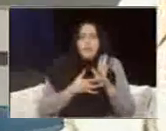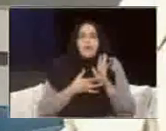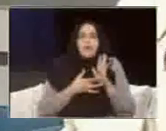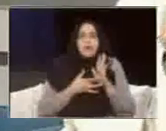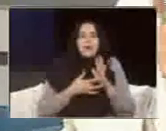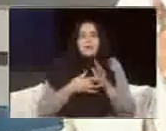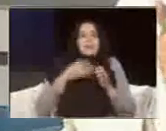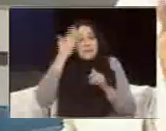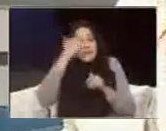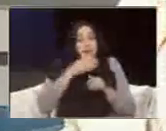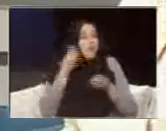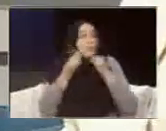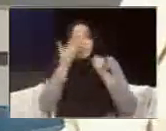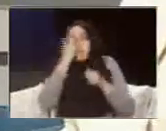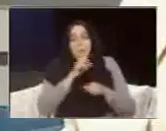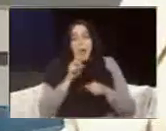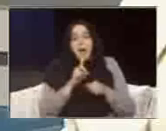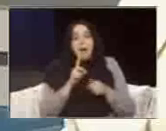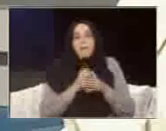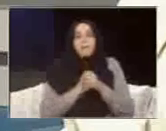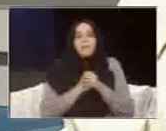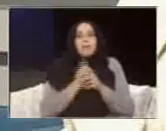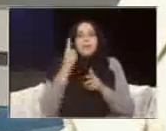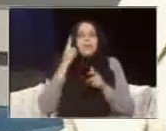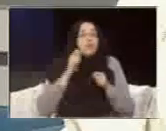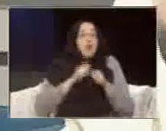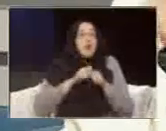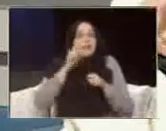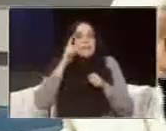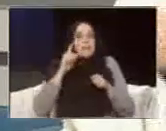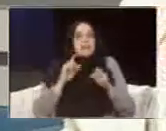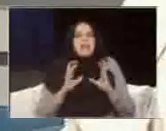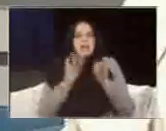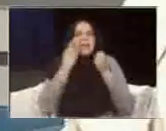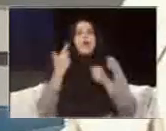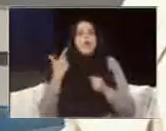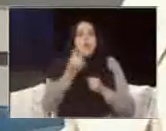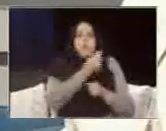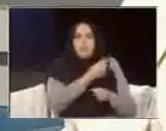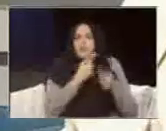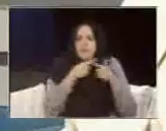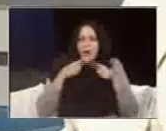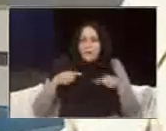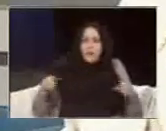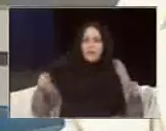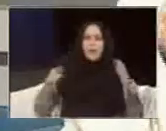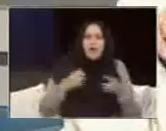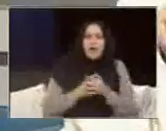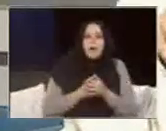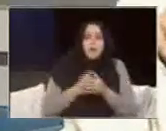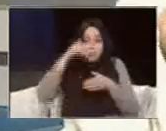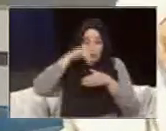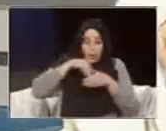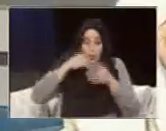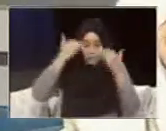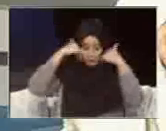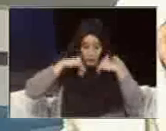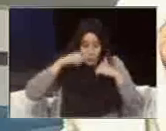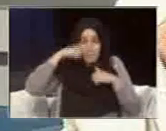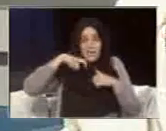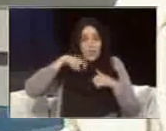ما نعلم وما لا نعلم، سبحان الذي خلق الأزواج كلها مما تنبت الأرض ومن أنفسهم ومما